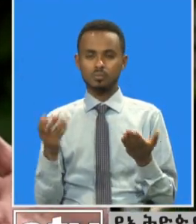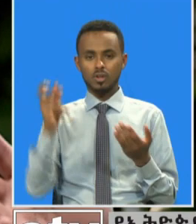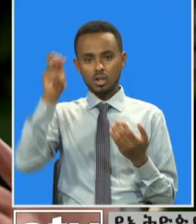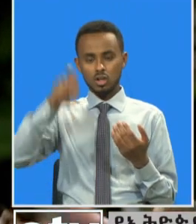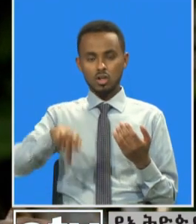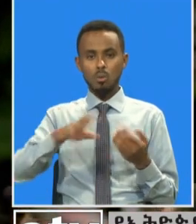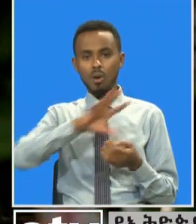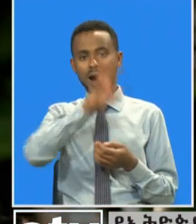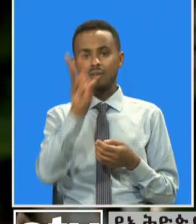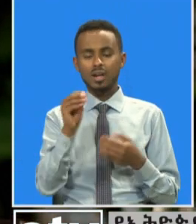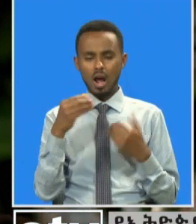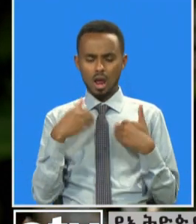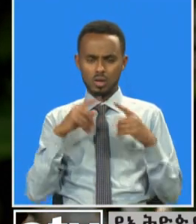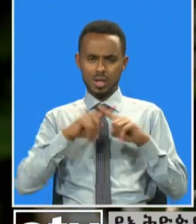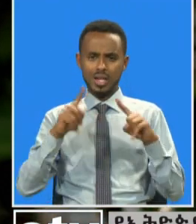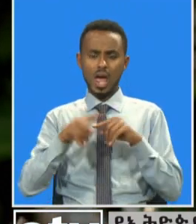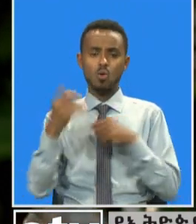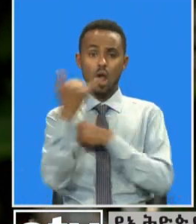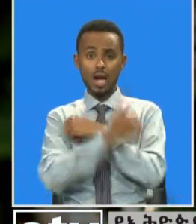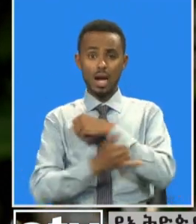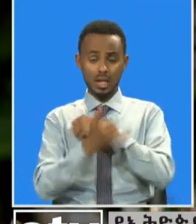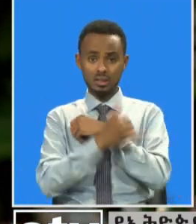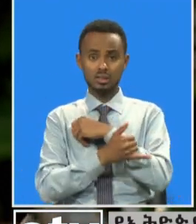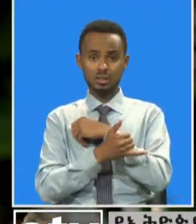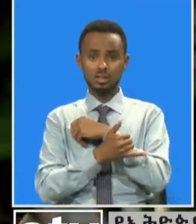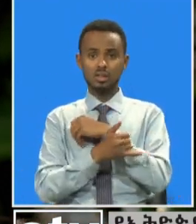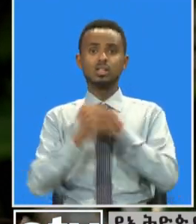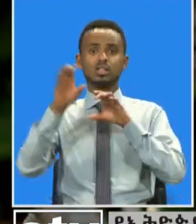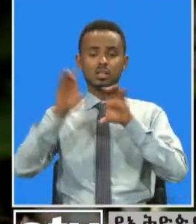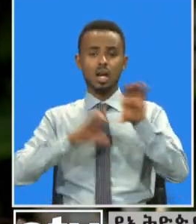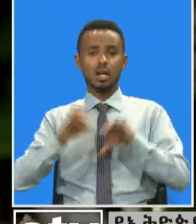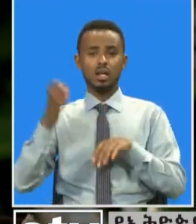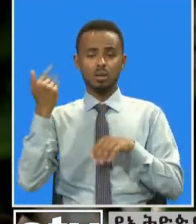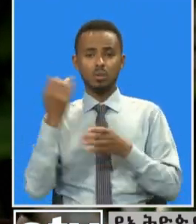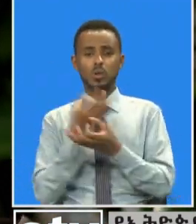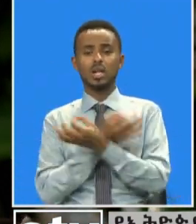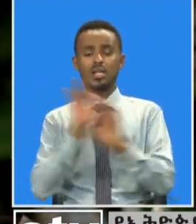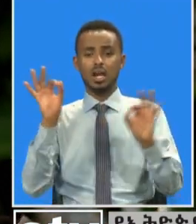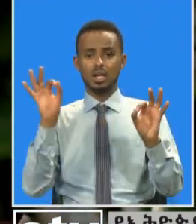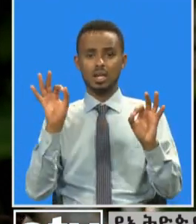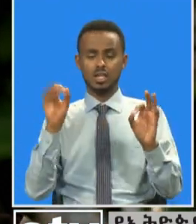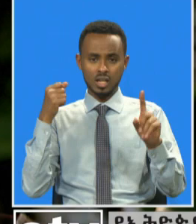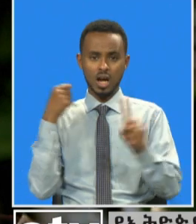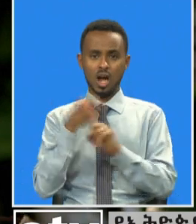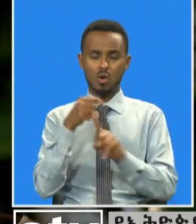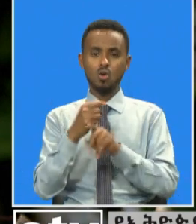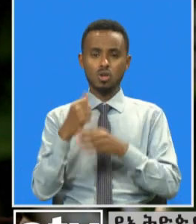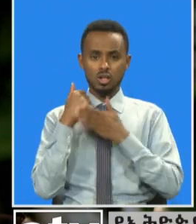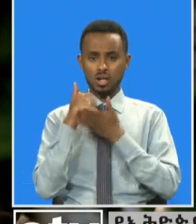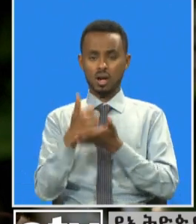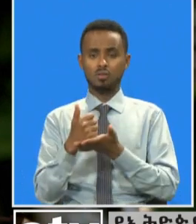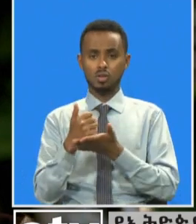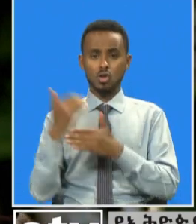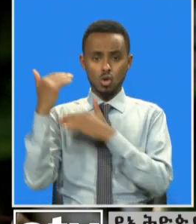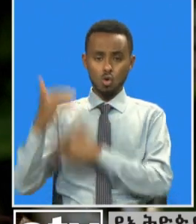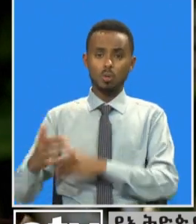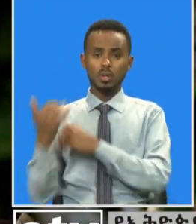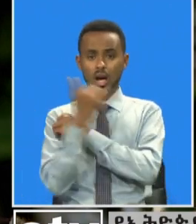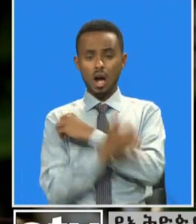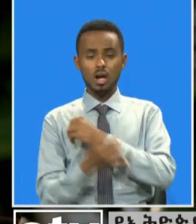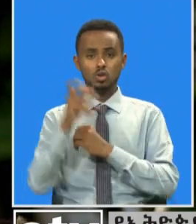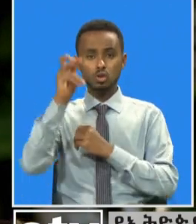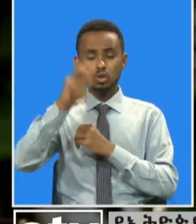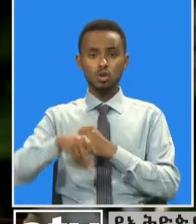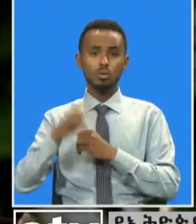ደቡብ አፍሪካ ላሉት ለተለያዩ ሀገሮች ስታደርገው የነበረው የነጻነት ተጋድሎ ድጋፍ፣ ጎረቤት ሀገሮችም